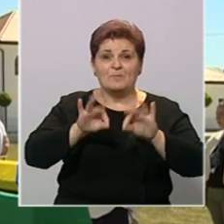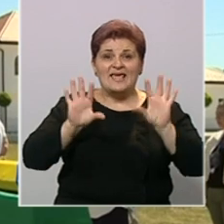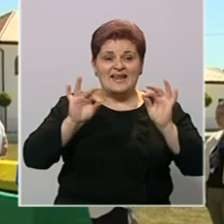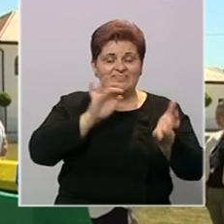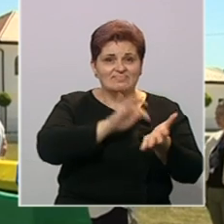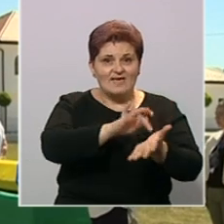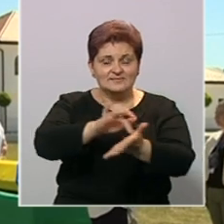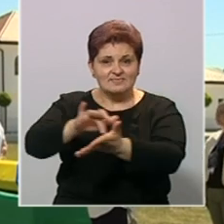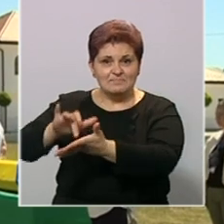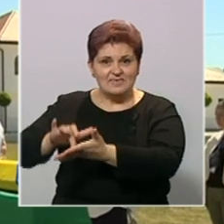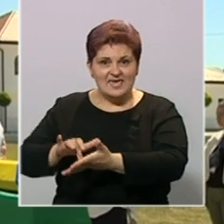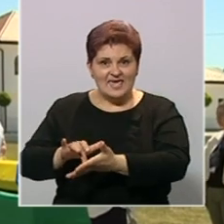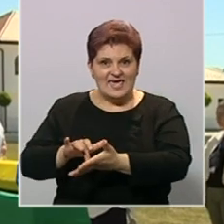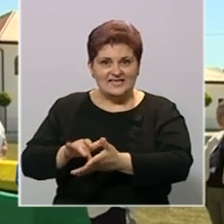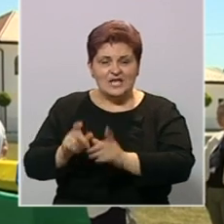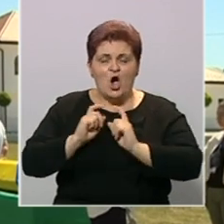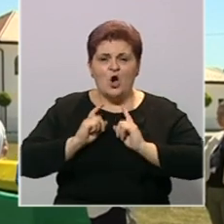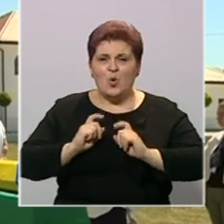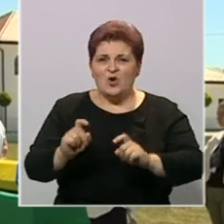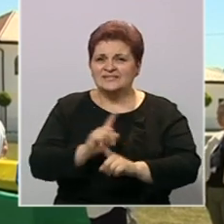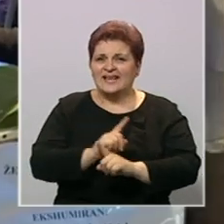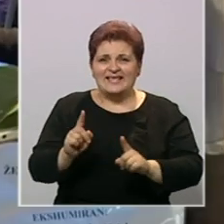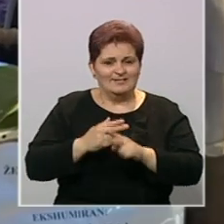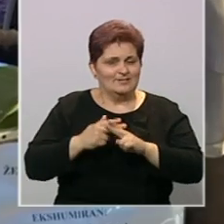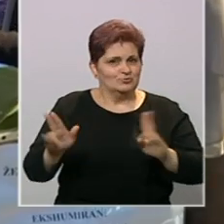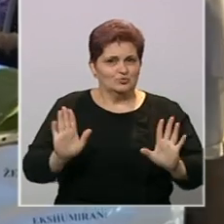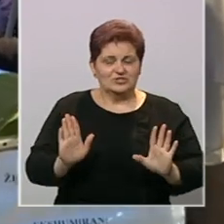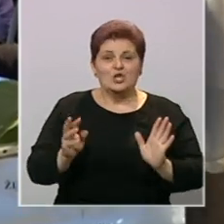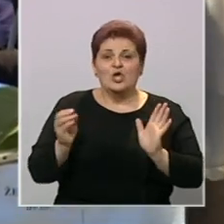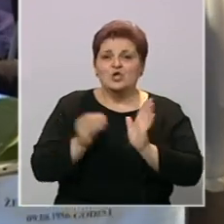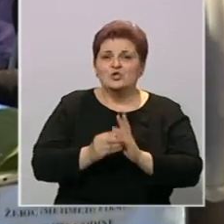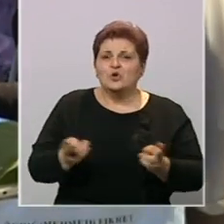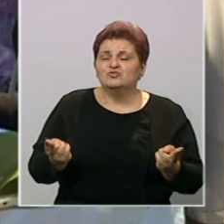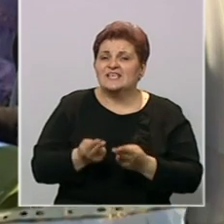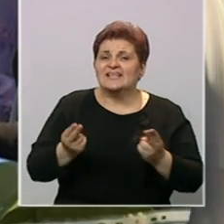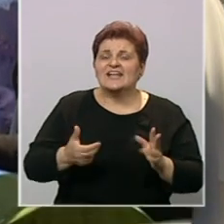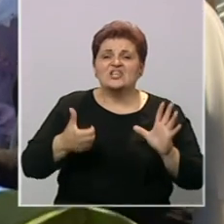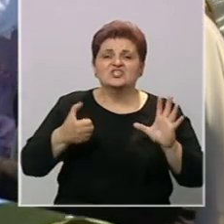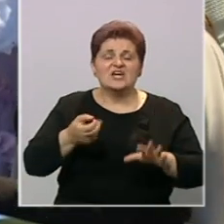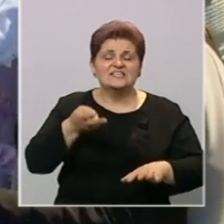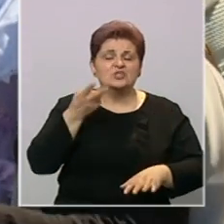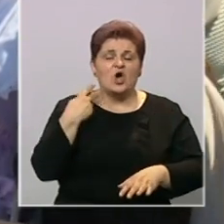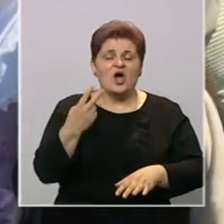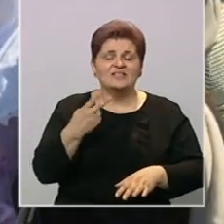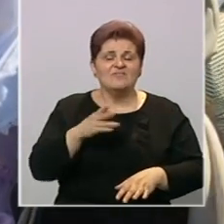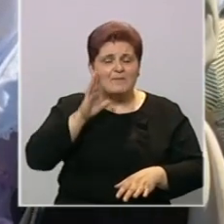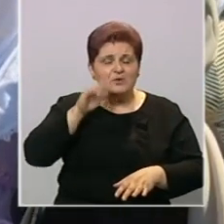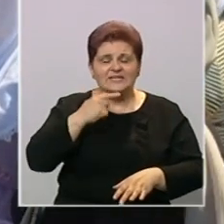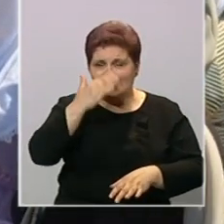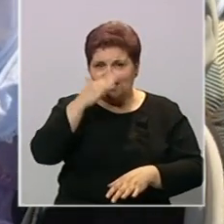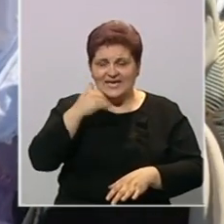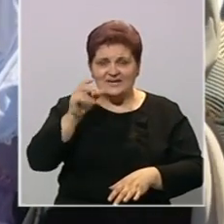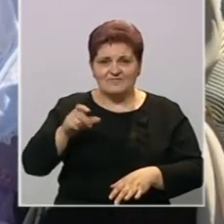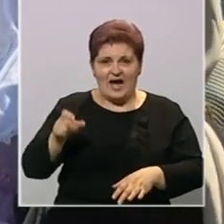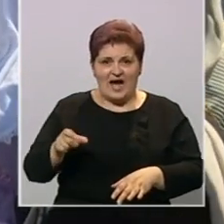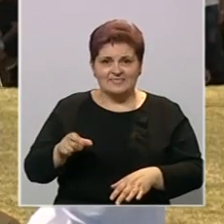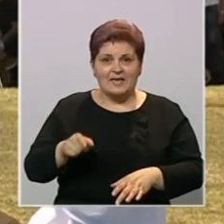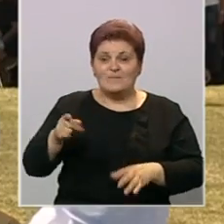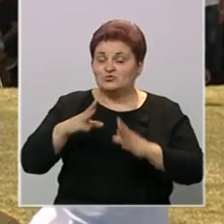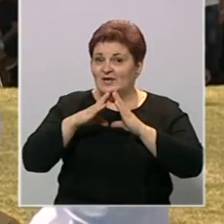10 lokacija. Skeleti uglavnom nisu potpuni. Još se traga za 620 Bošnjaka i Hrvata.